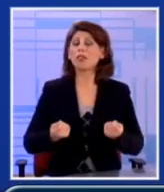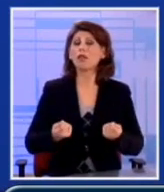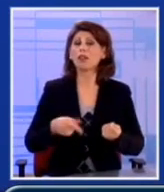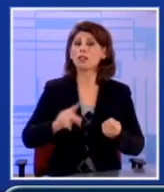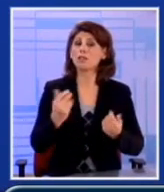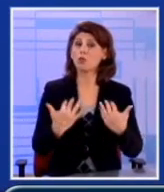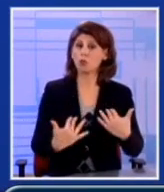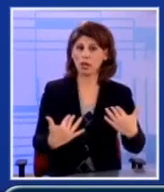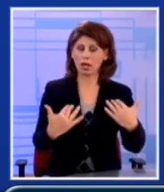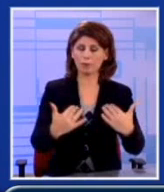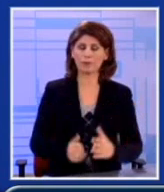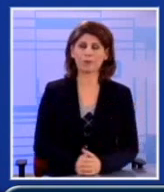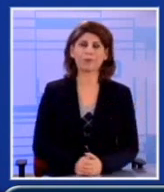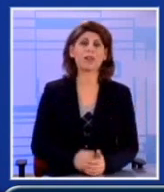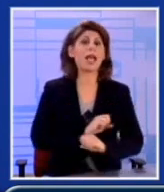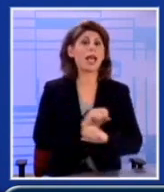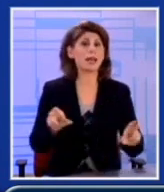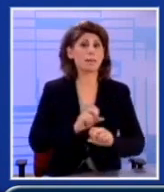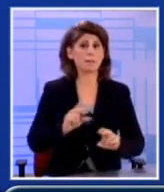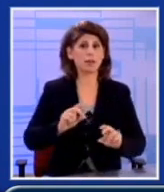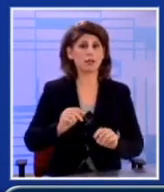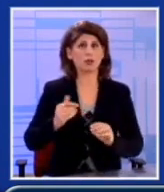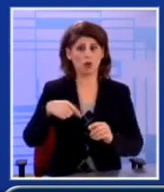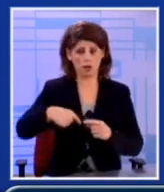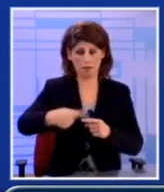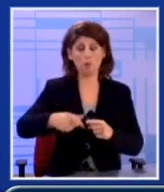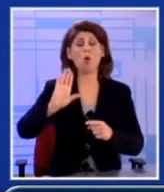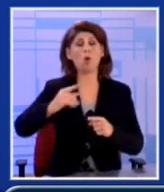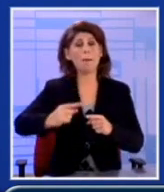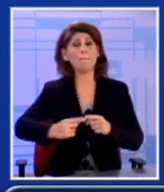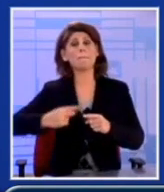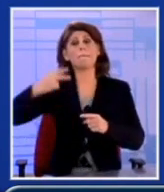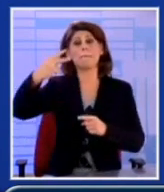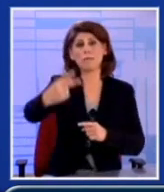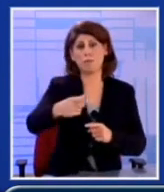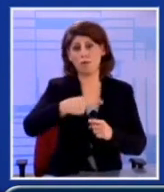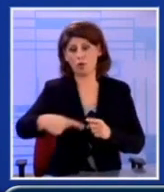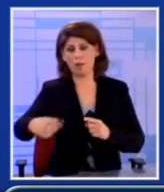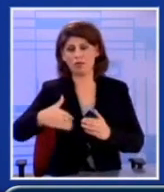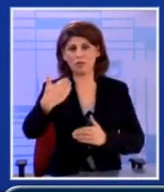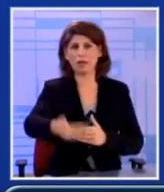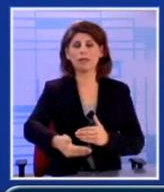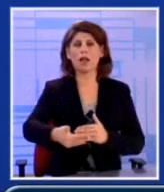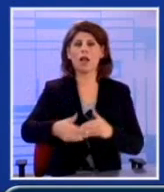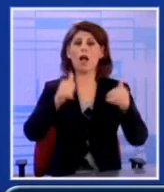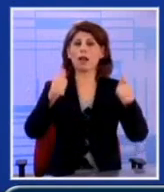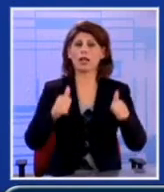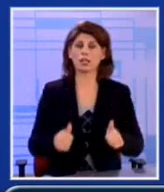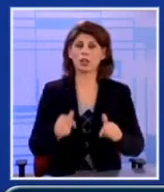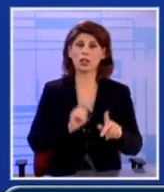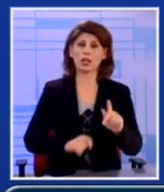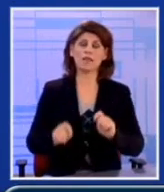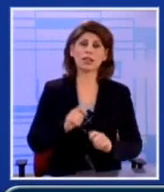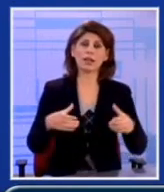σας ενημερώσω ότι την μεθεπόμενη εβδομάδα θα ανακοινωθεί η συγκρότηση